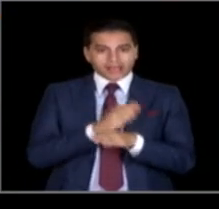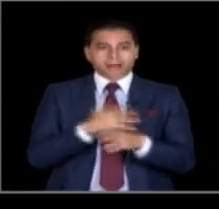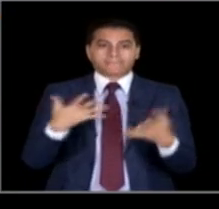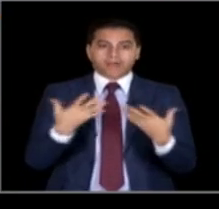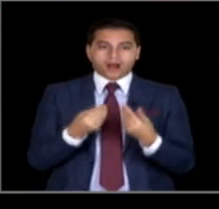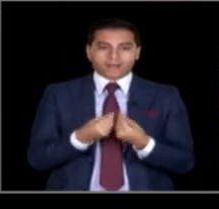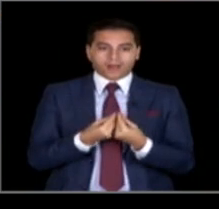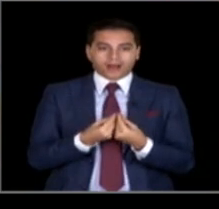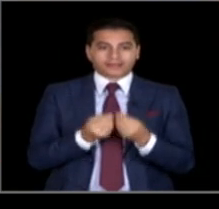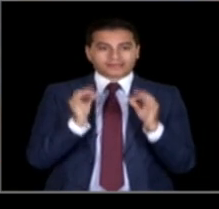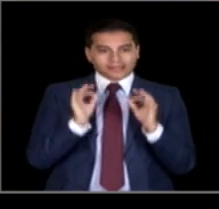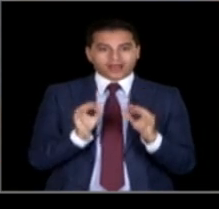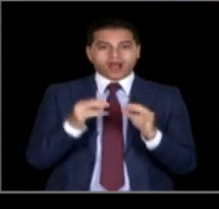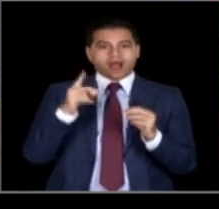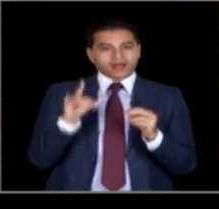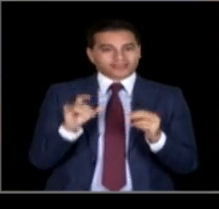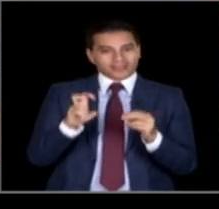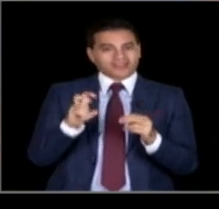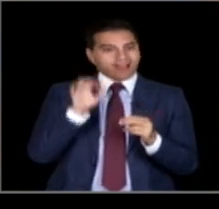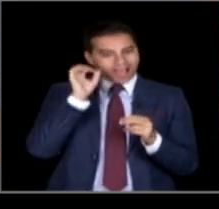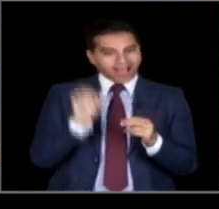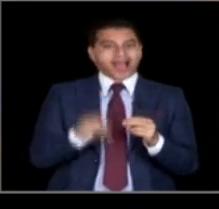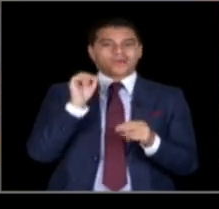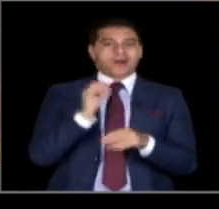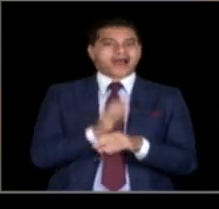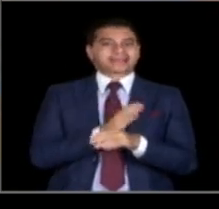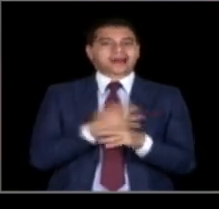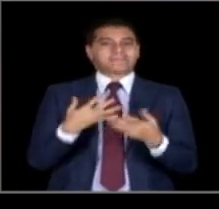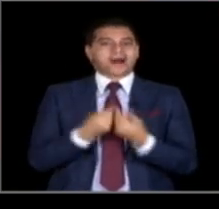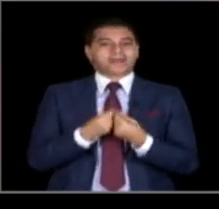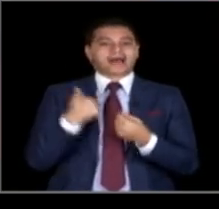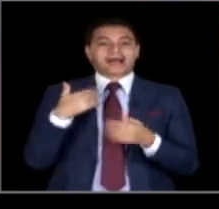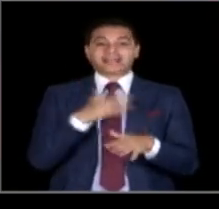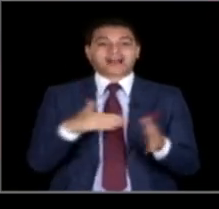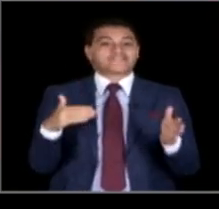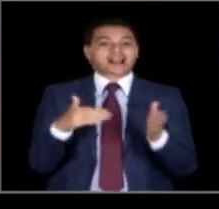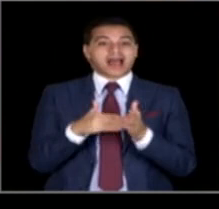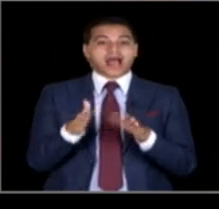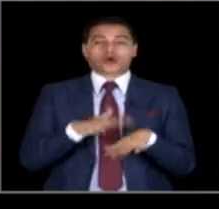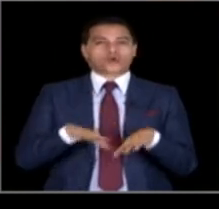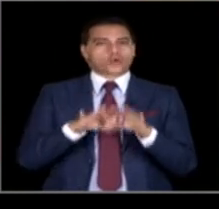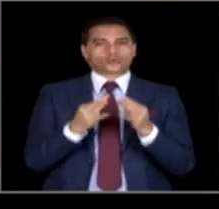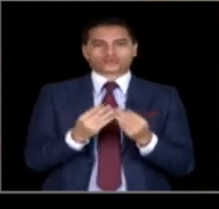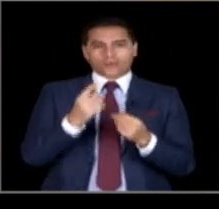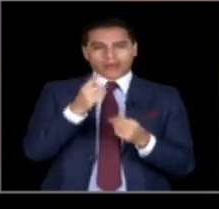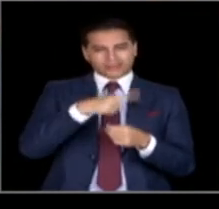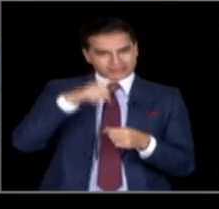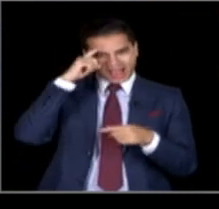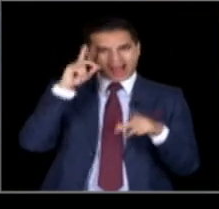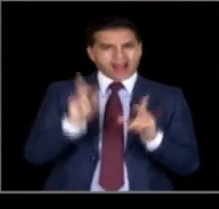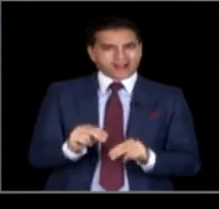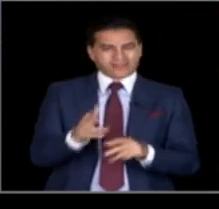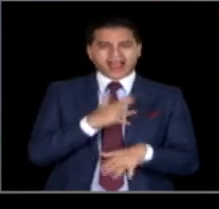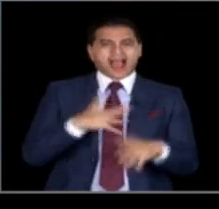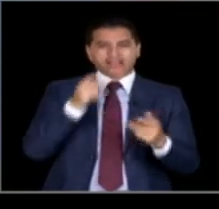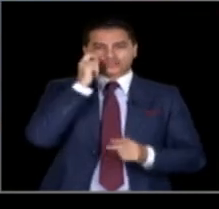بعض. أيوة يا عطية، هنتعب مع بعض. إحنا في الآخر بقينا عيلة، ما أنتوا عارفين أي